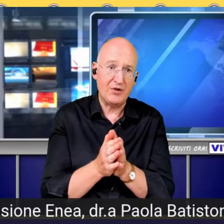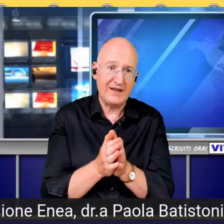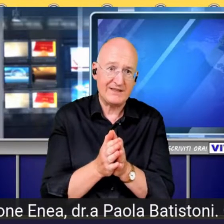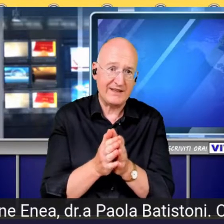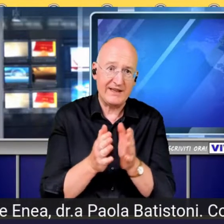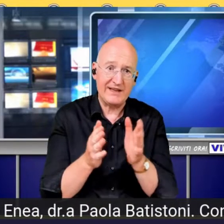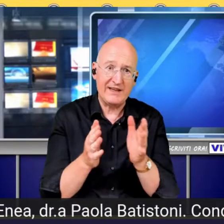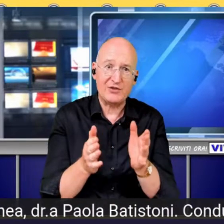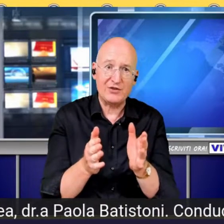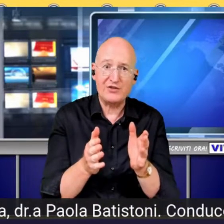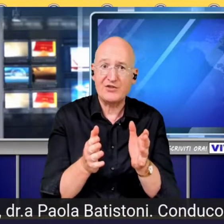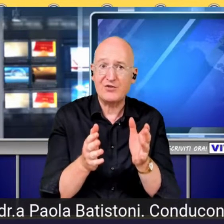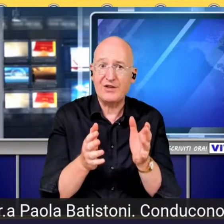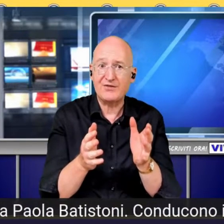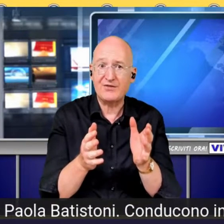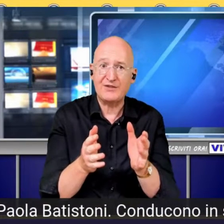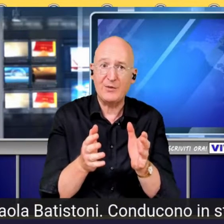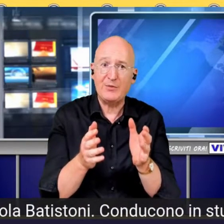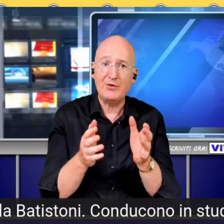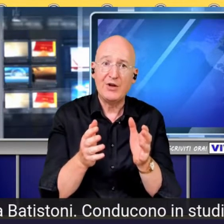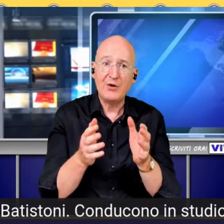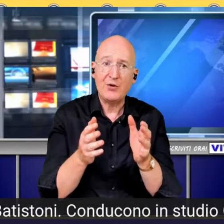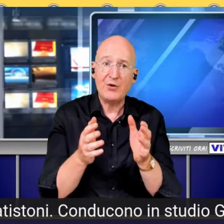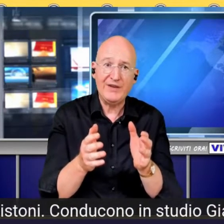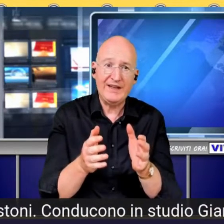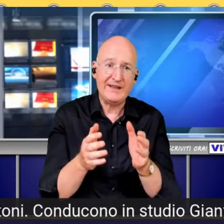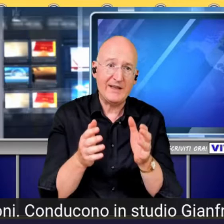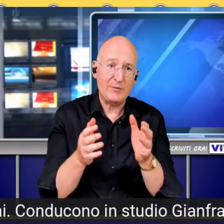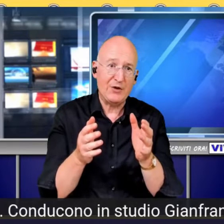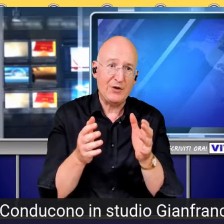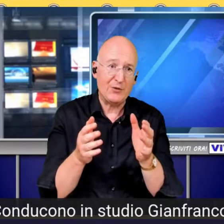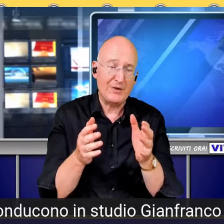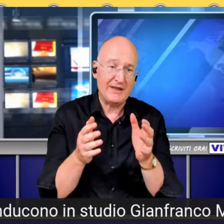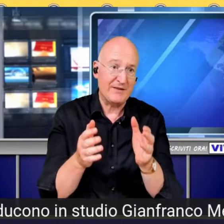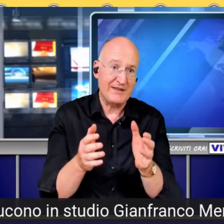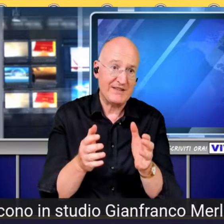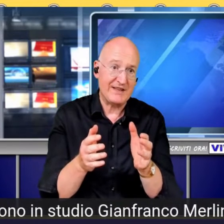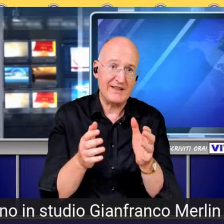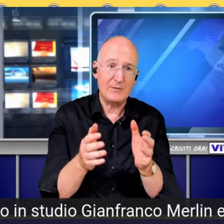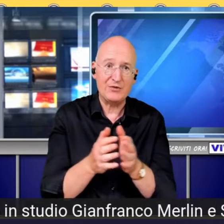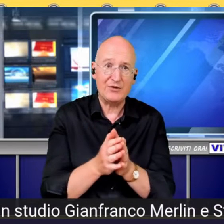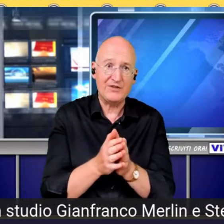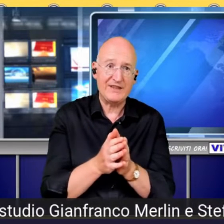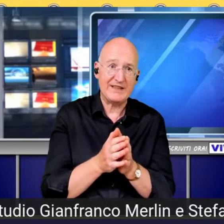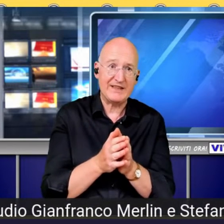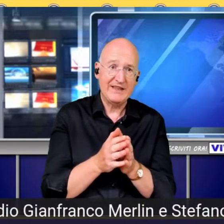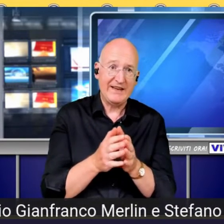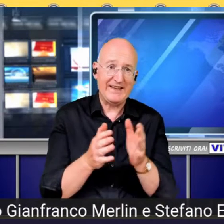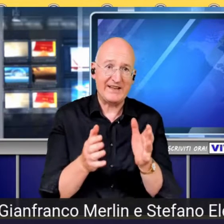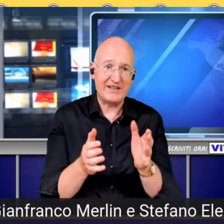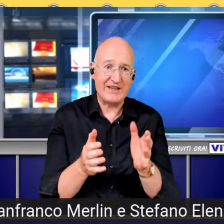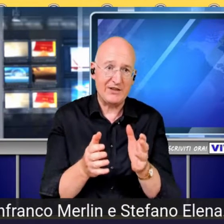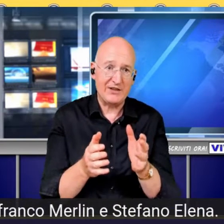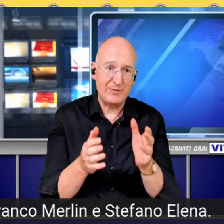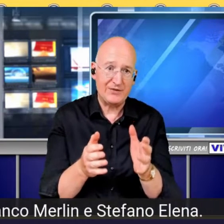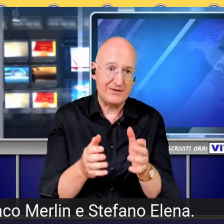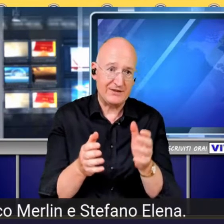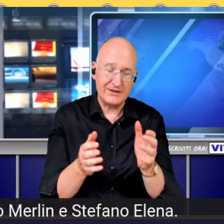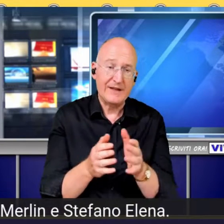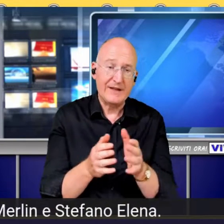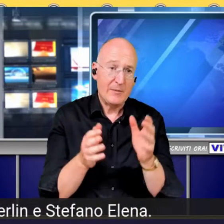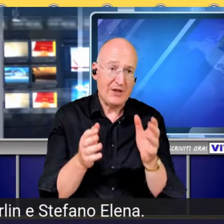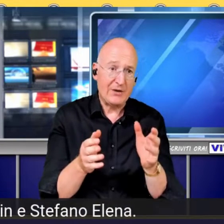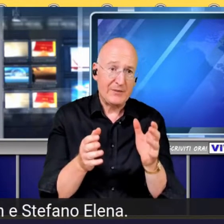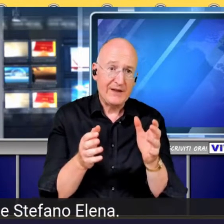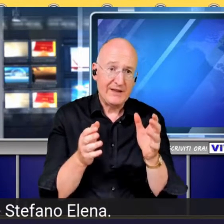quelle di turbogas, che al giorno d'oggi sono la soluzione più conveniente, più economica e efficiente dal punto di vista energetico della